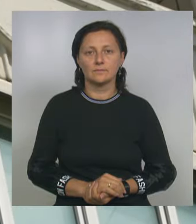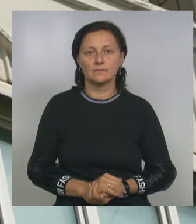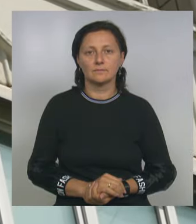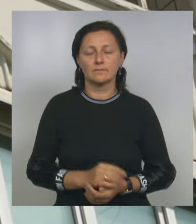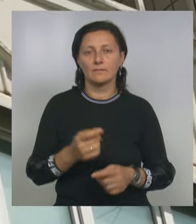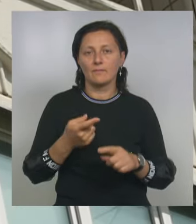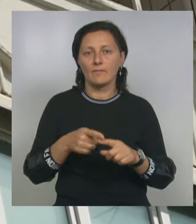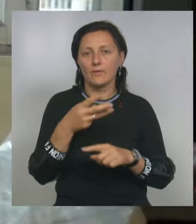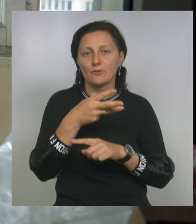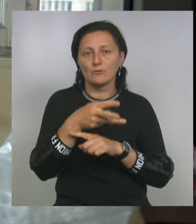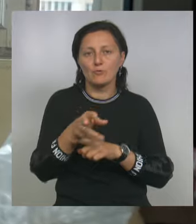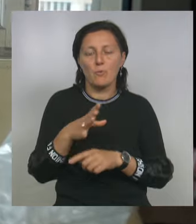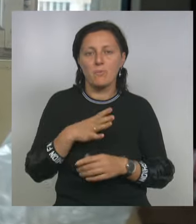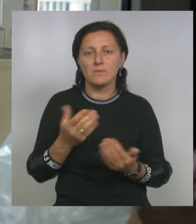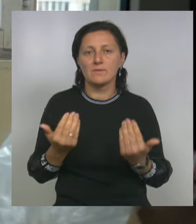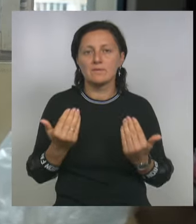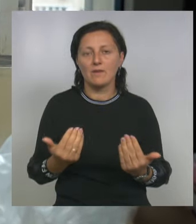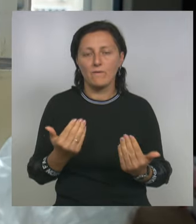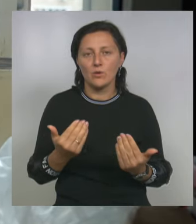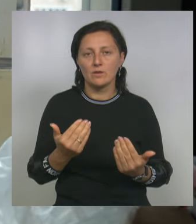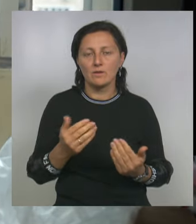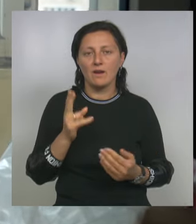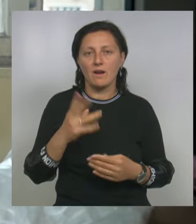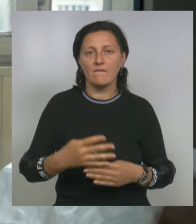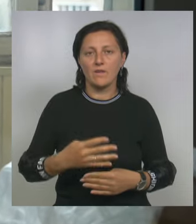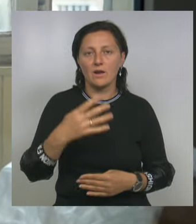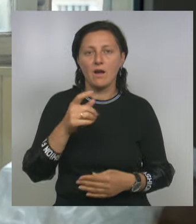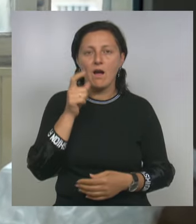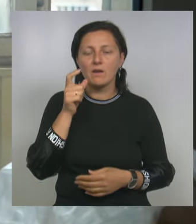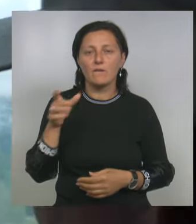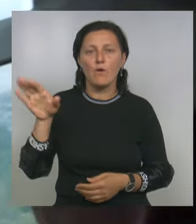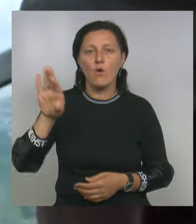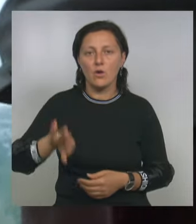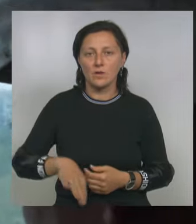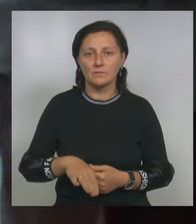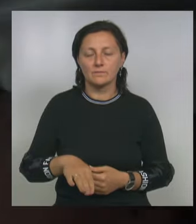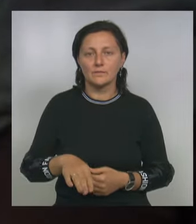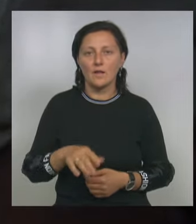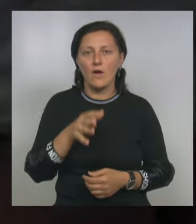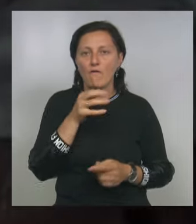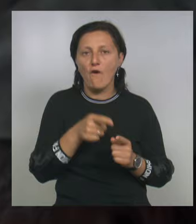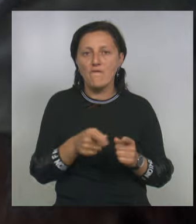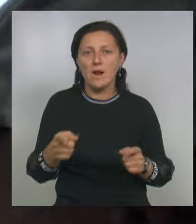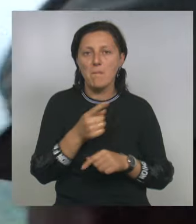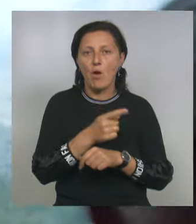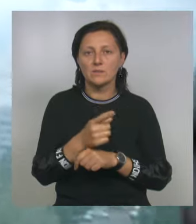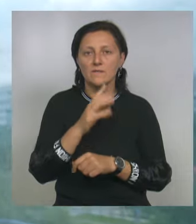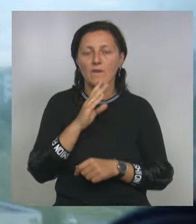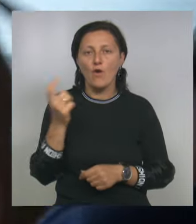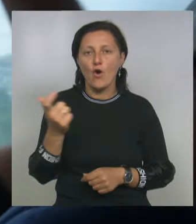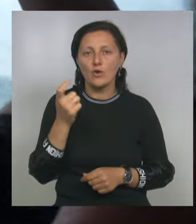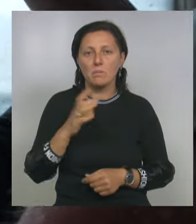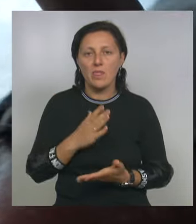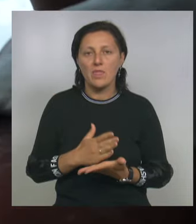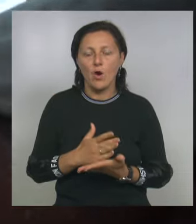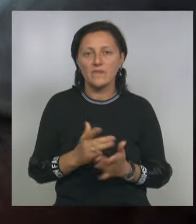Эти кадры мы снимали сегодня в одном из многоквартирных домов в районе Харьковской горы. В момент вражеского обстрела хозяйка квартиры находилась